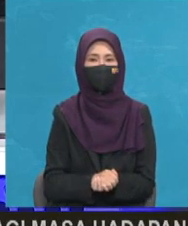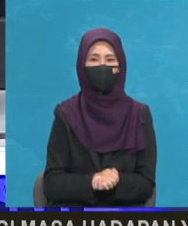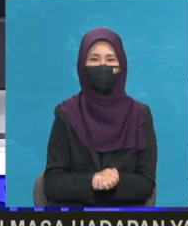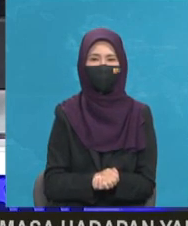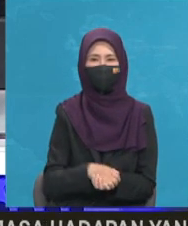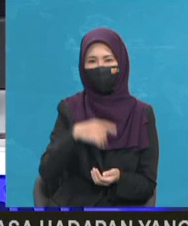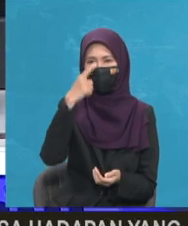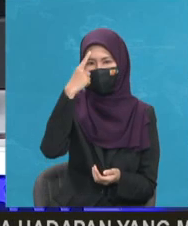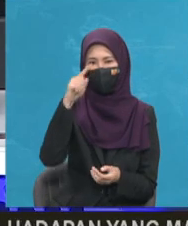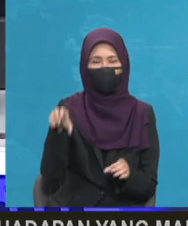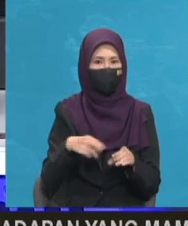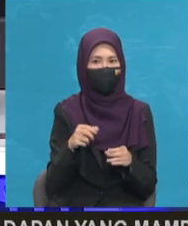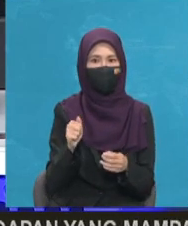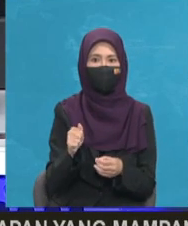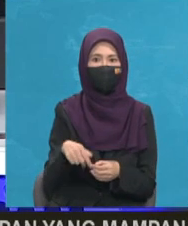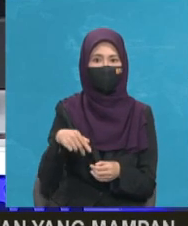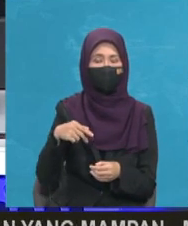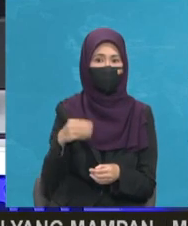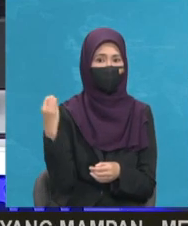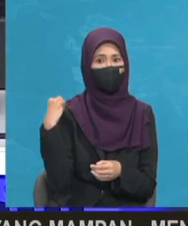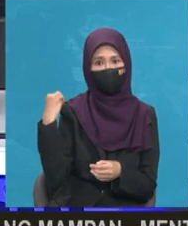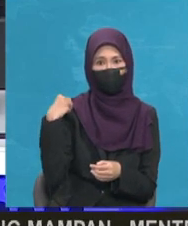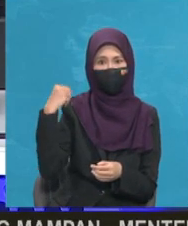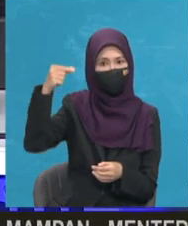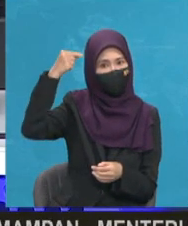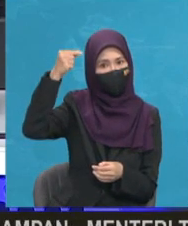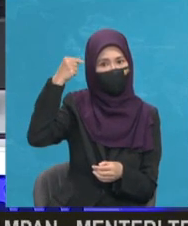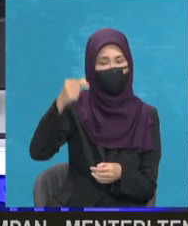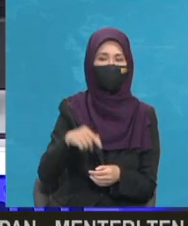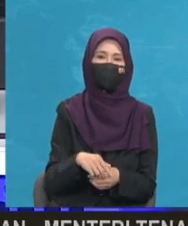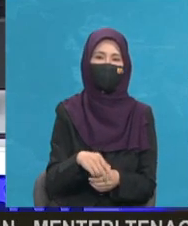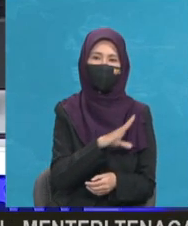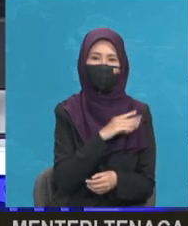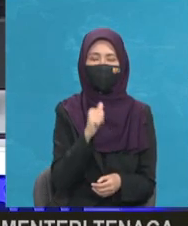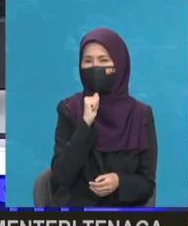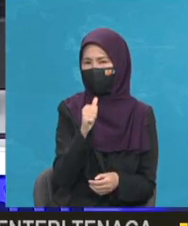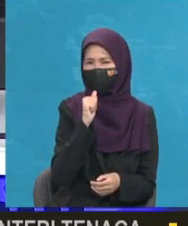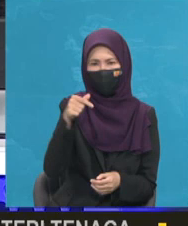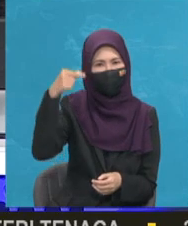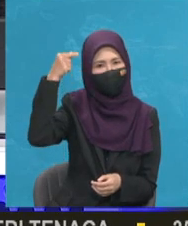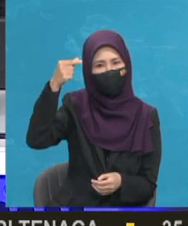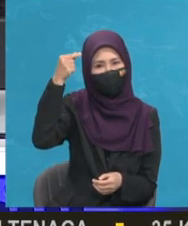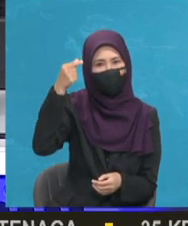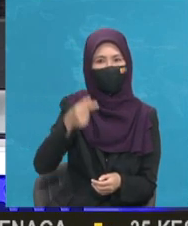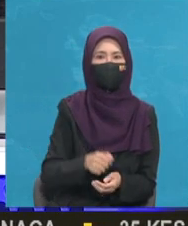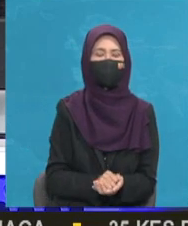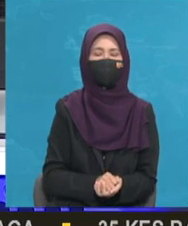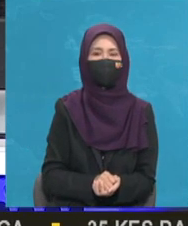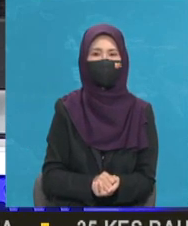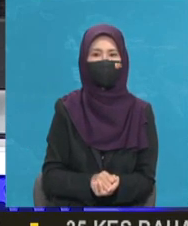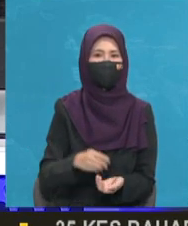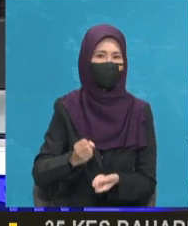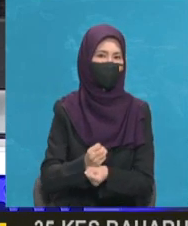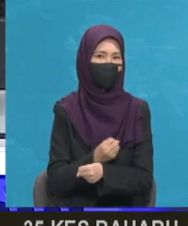di pejabat-pejabat kerajaan swasta dan orang-orang P sendirian sebagai tatacara 9 atau saringan pagi cangcutan